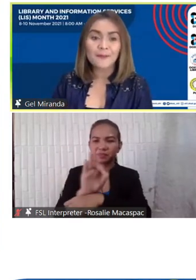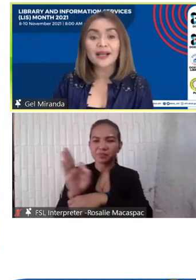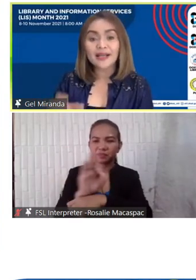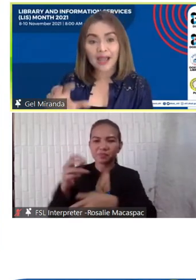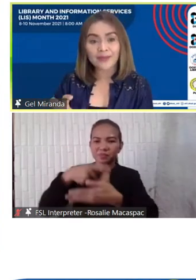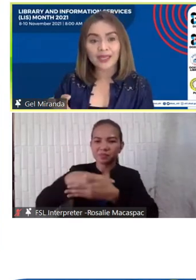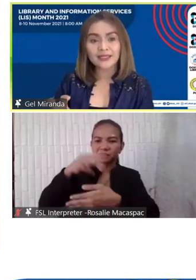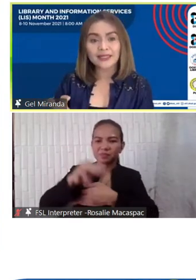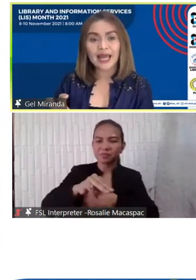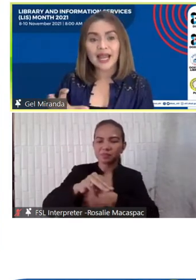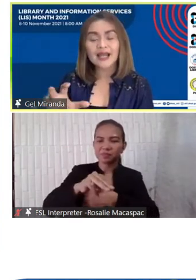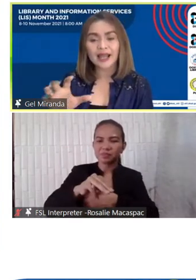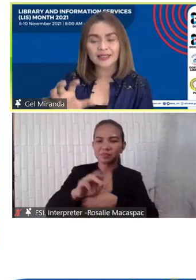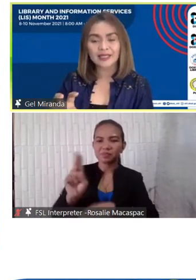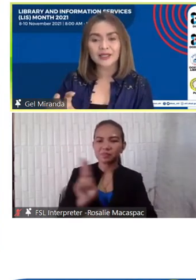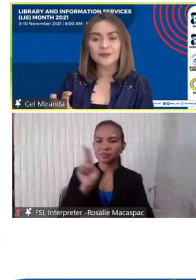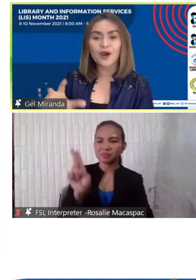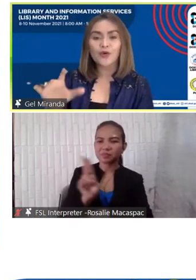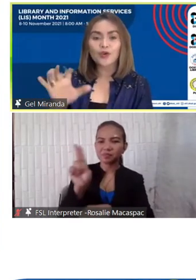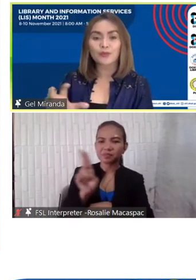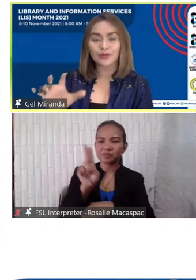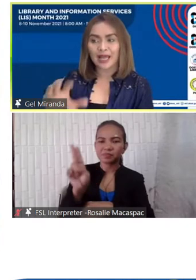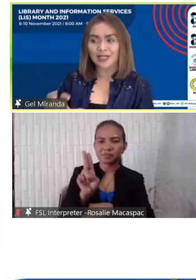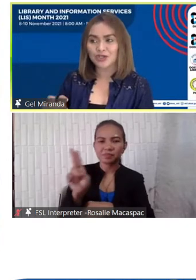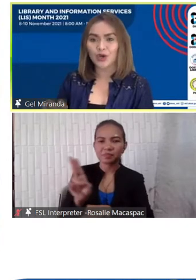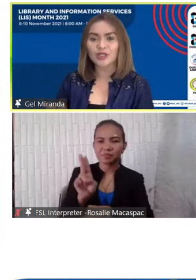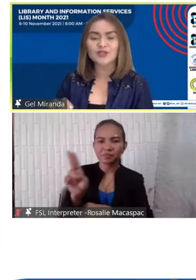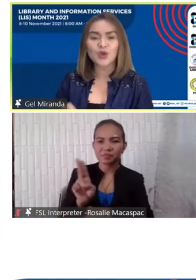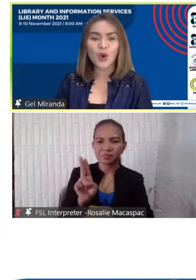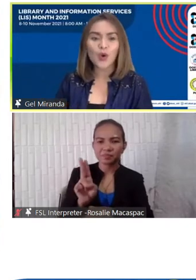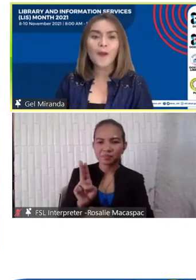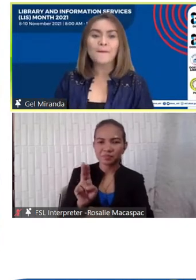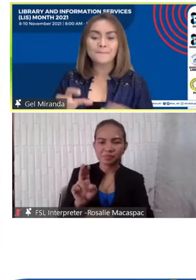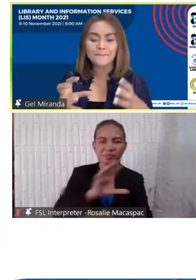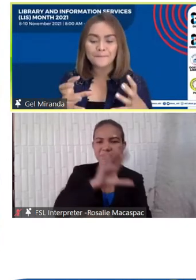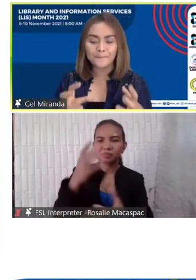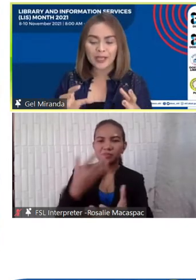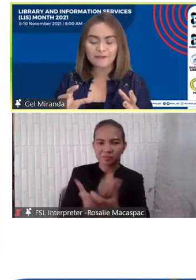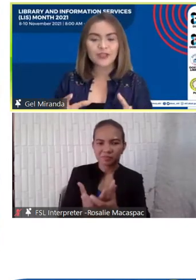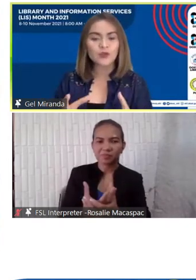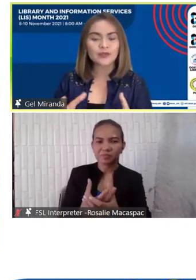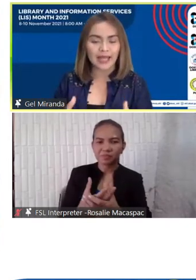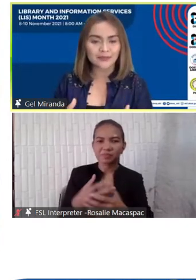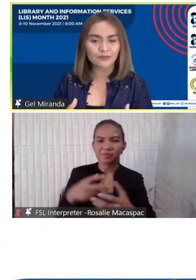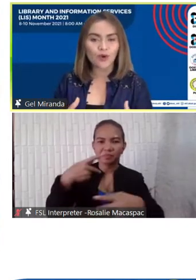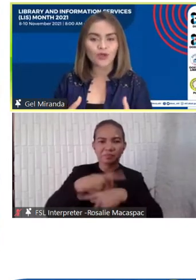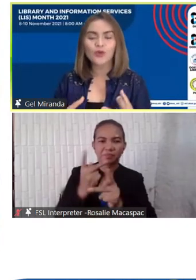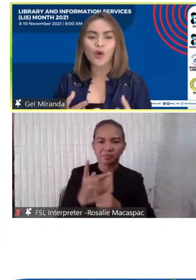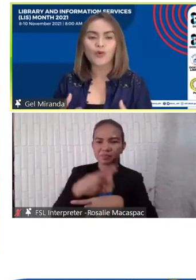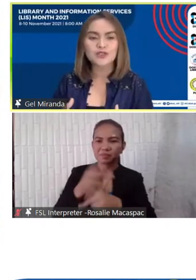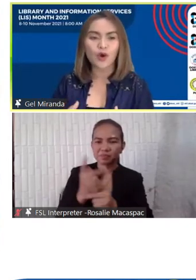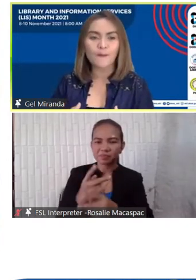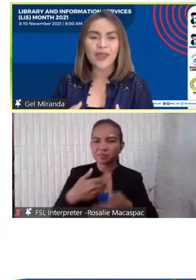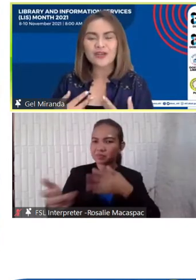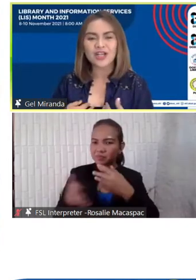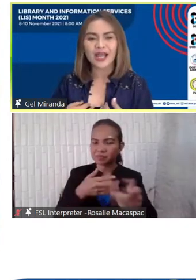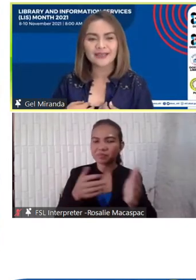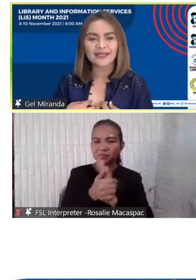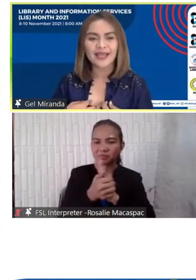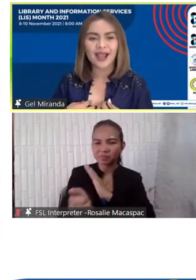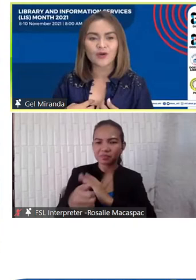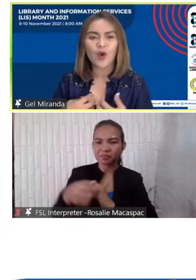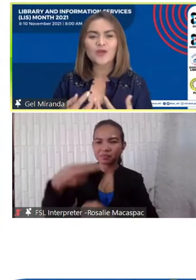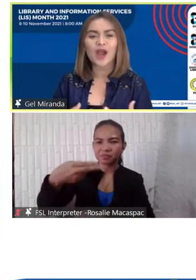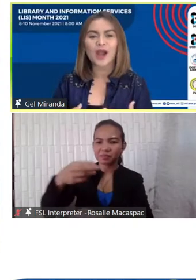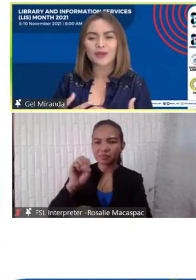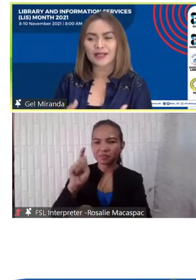na magagamit ng ating full production. So even yung talent mo, yung host mo, meron na siyang